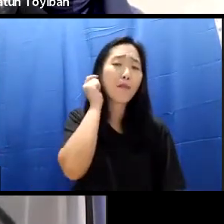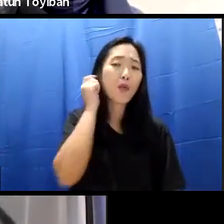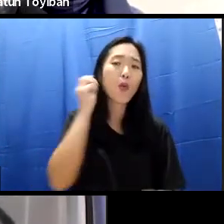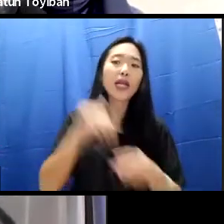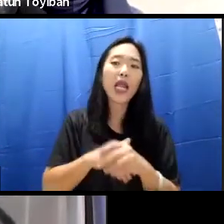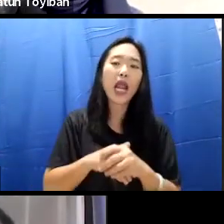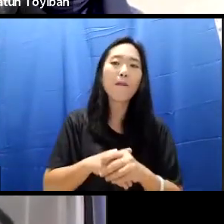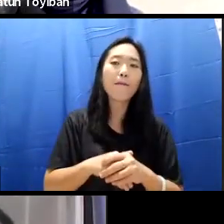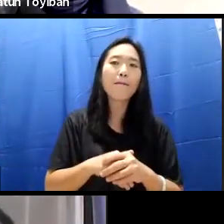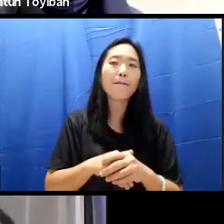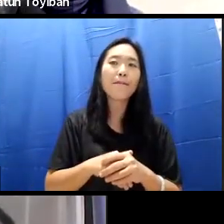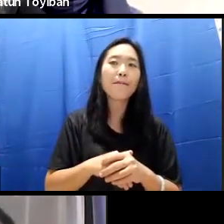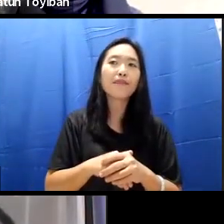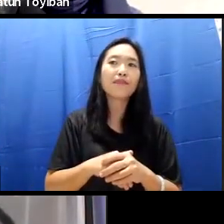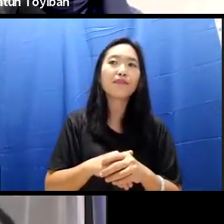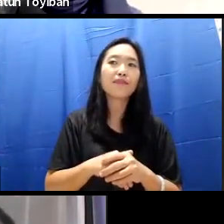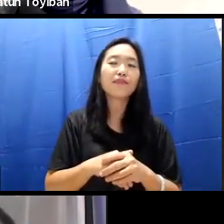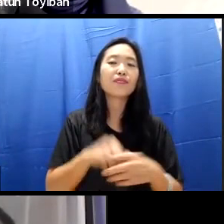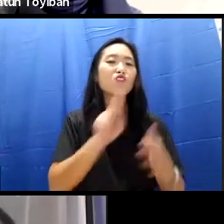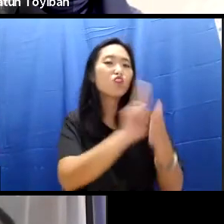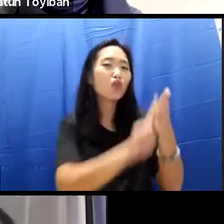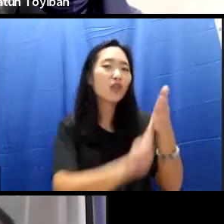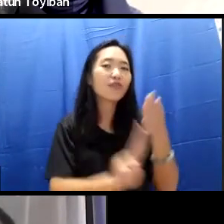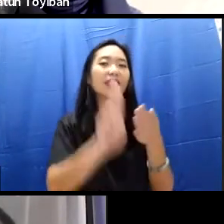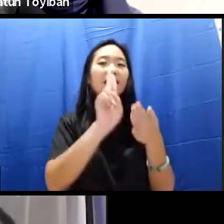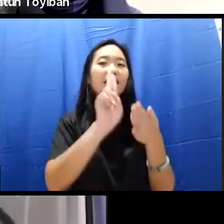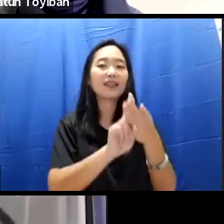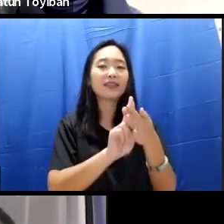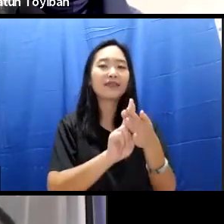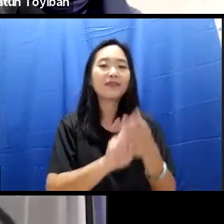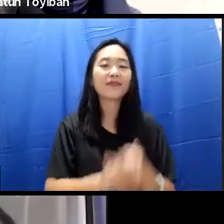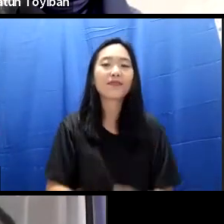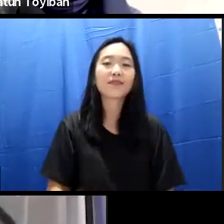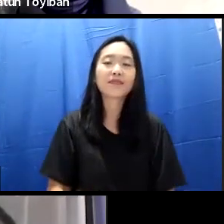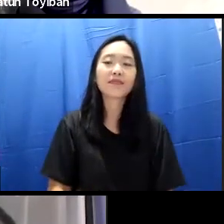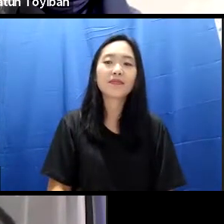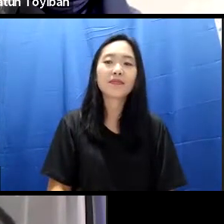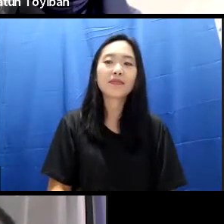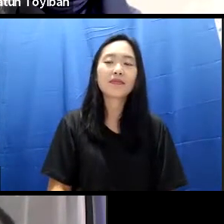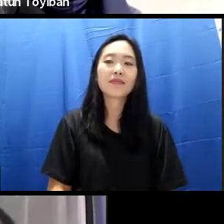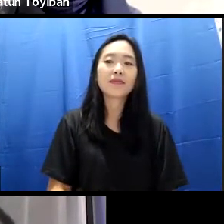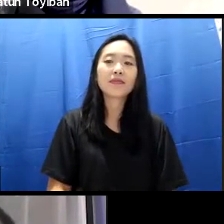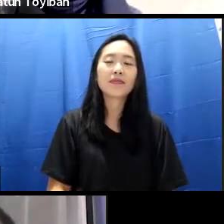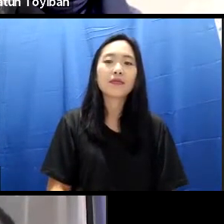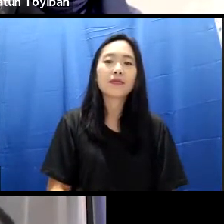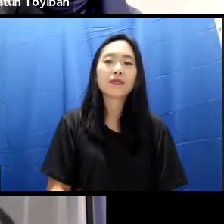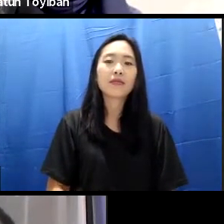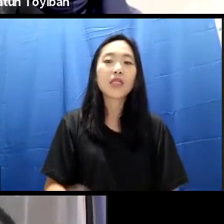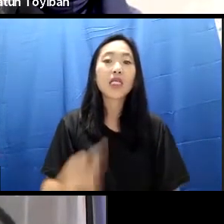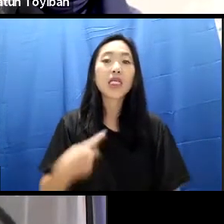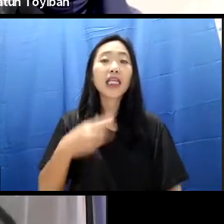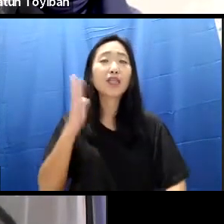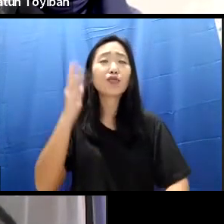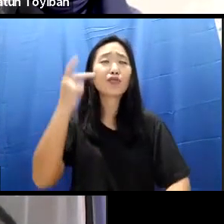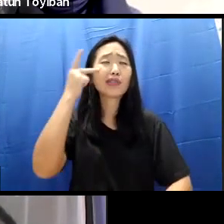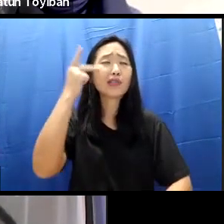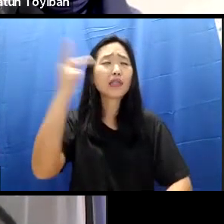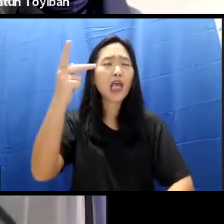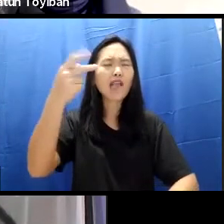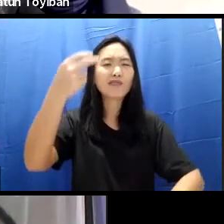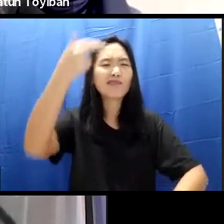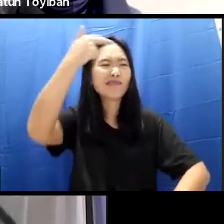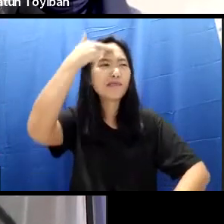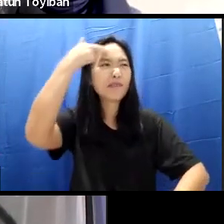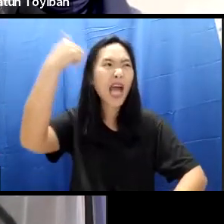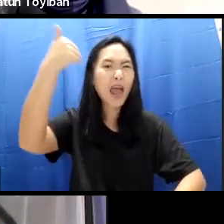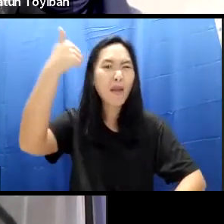Baik. Nah, teman-teman di sesi kedua tadi kita sudah melihat pengalaman para akademia perempuan dan kita akan beralih